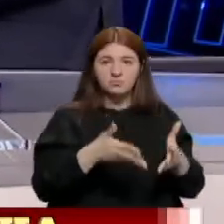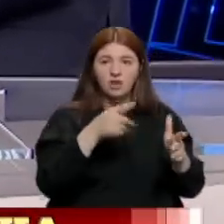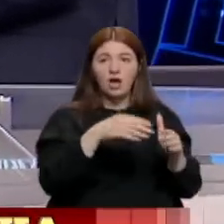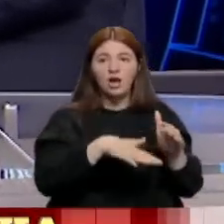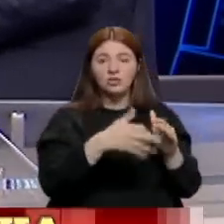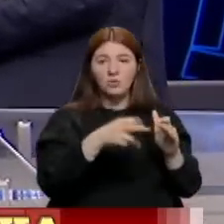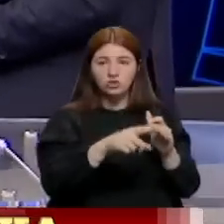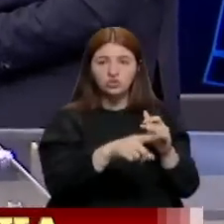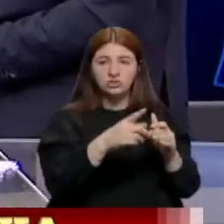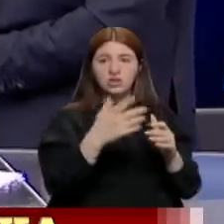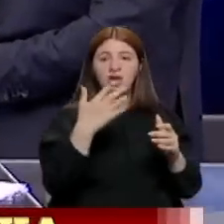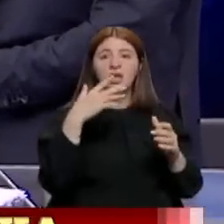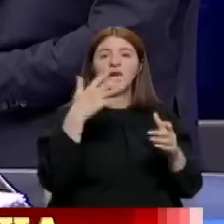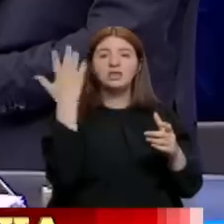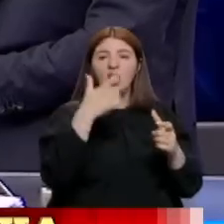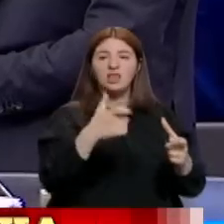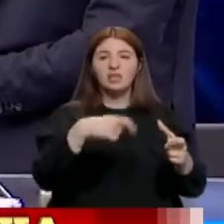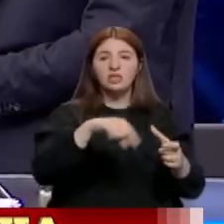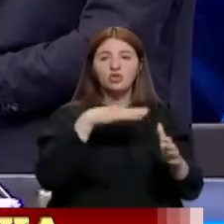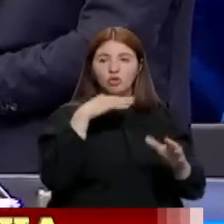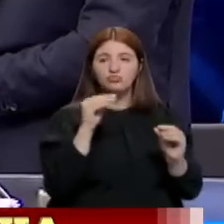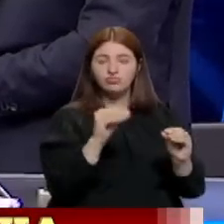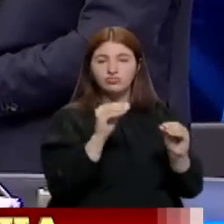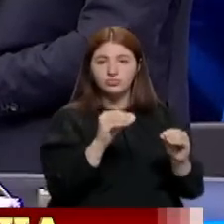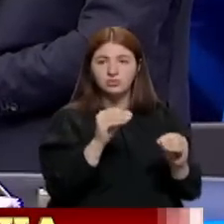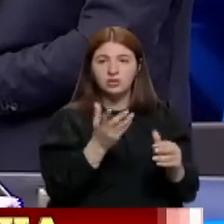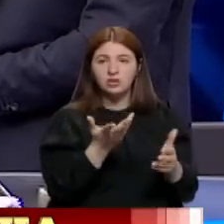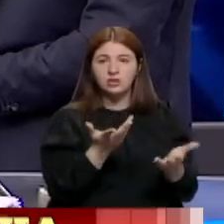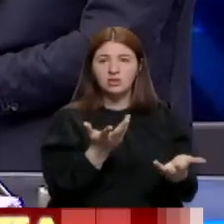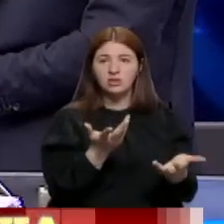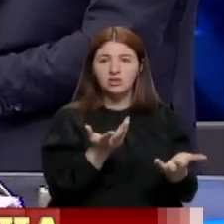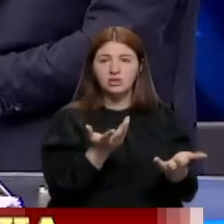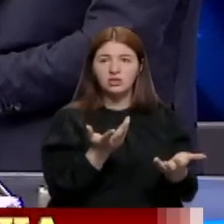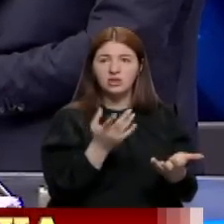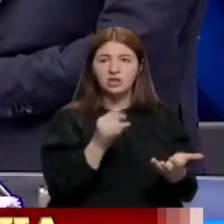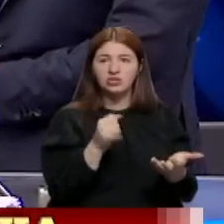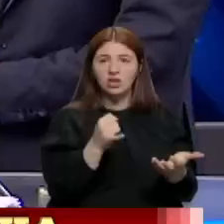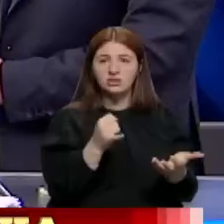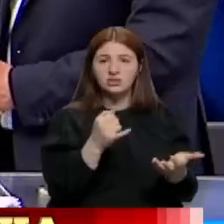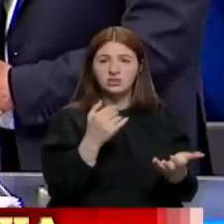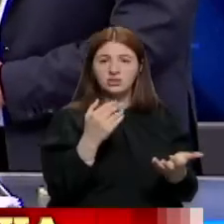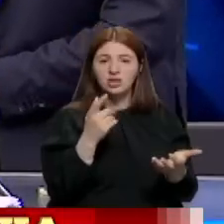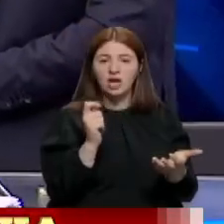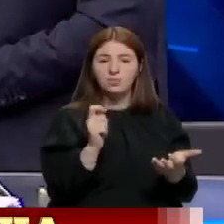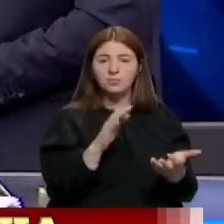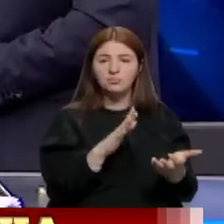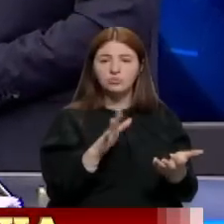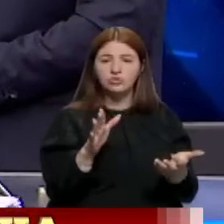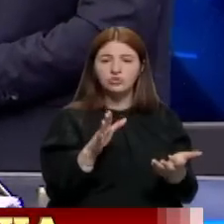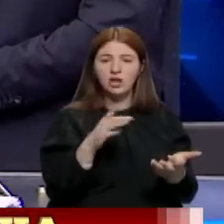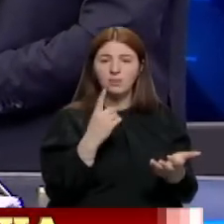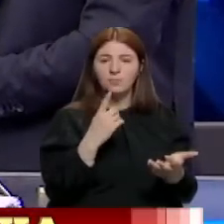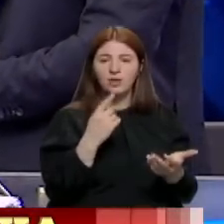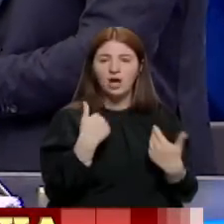altı boş, işte kara lastiklerle doldurulmuş. Yani şakası yapılamayacak